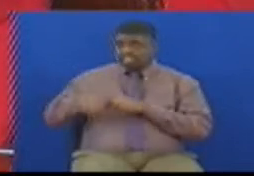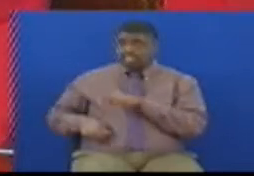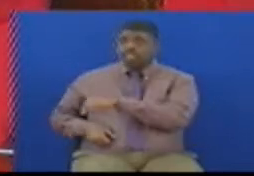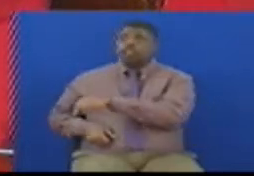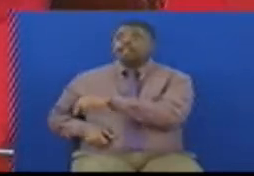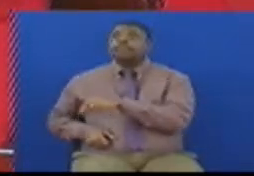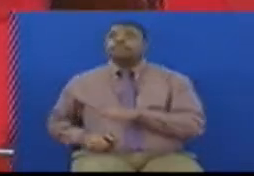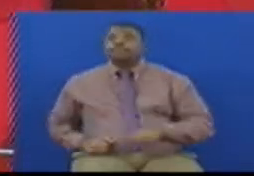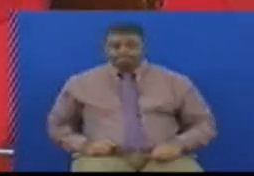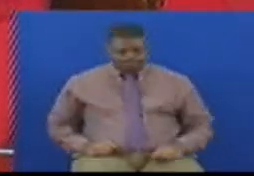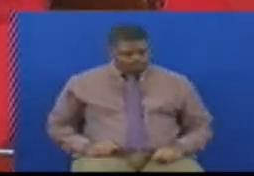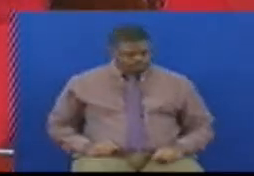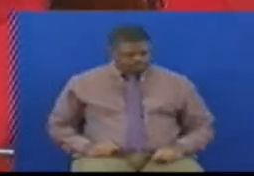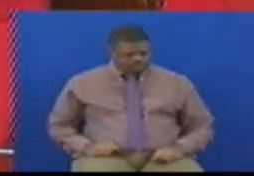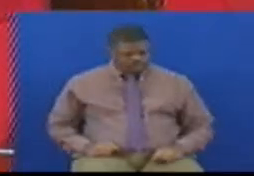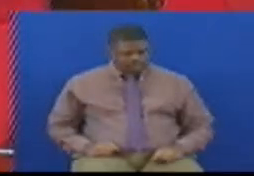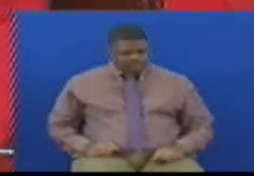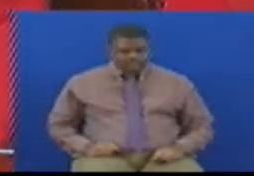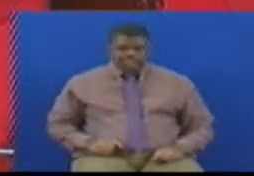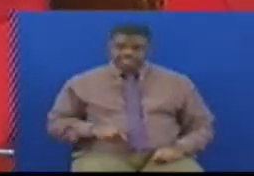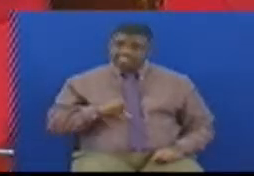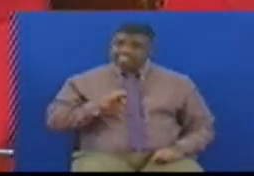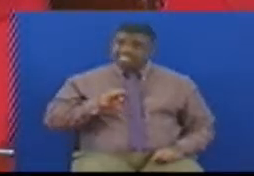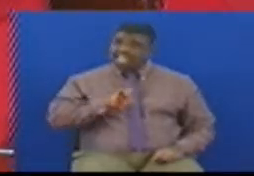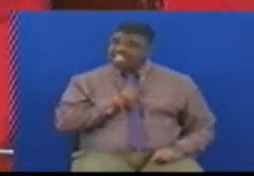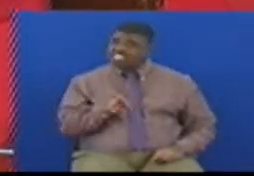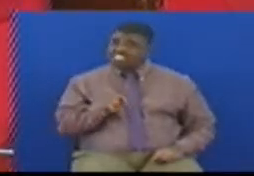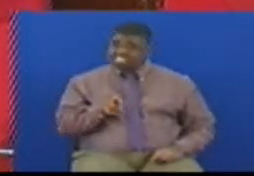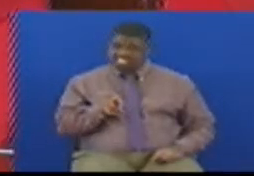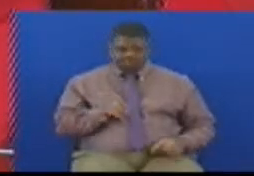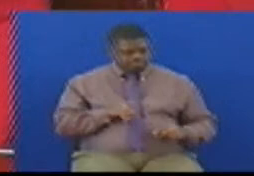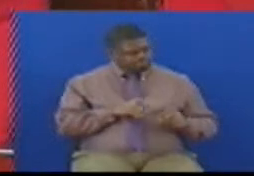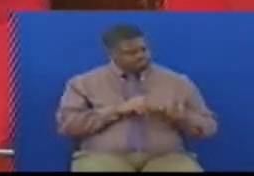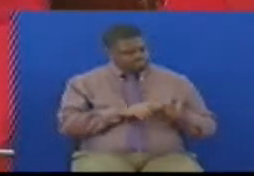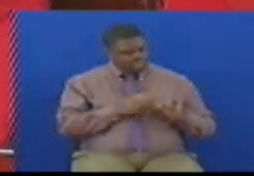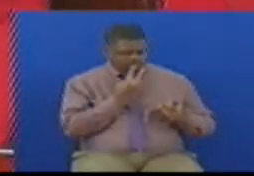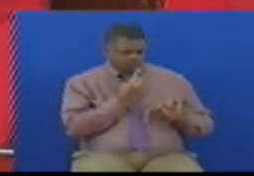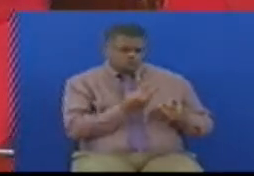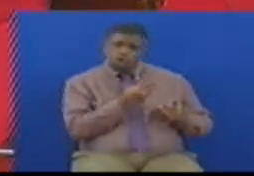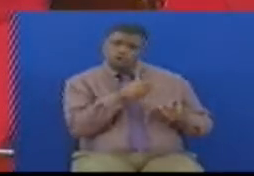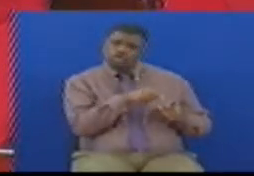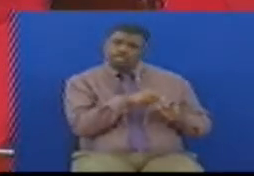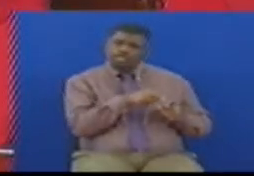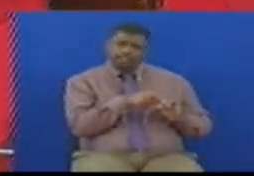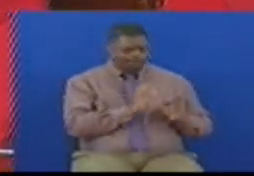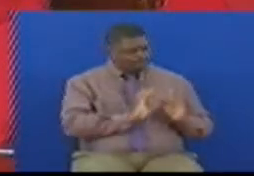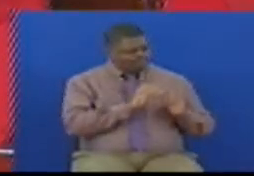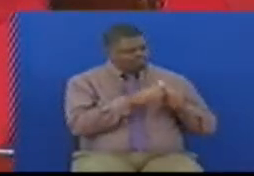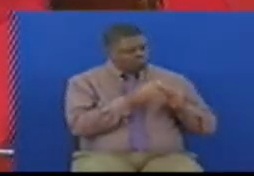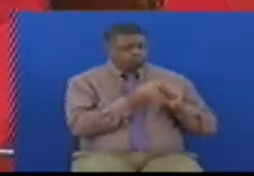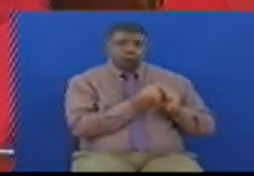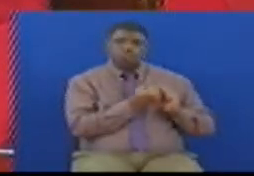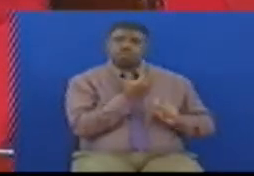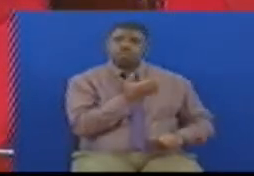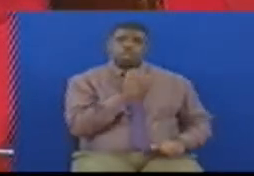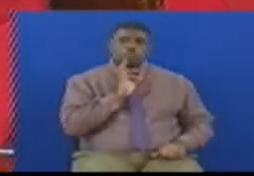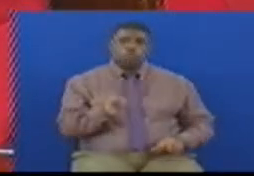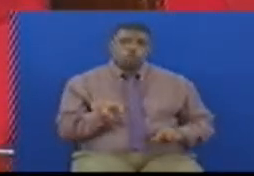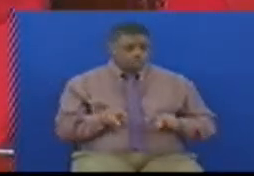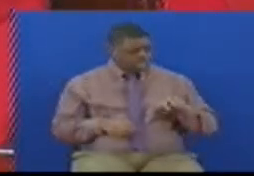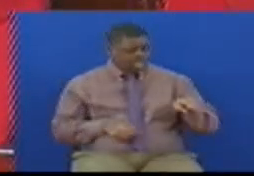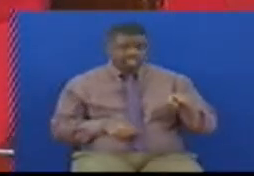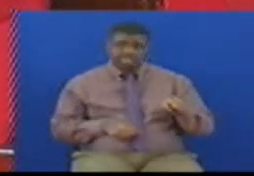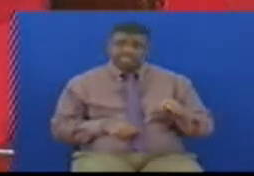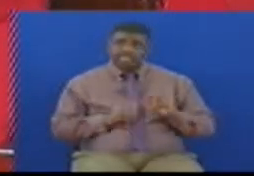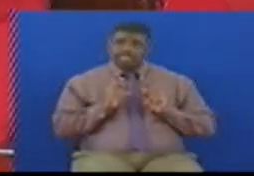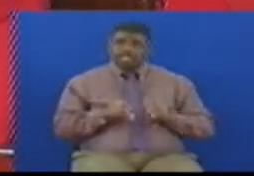CAG kwa mafungu mahususi serikali kuu na mashirika ya umma ilibainisha hoja za mafungu 15, na hoja hizo ni